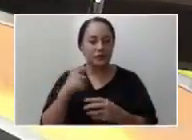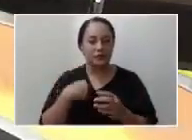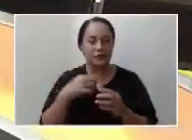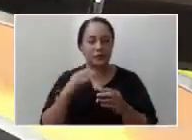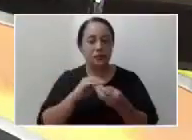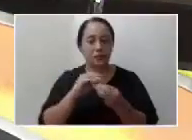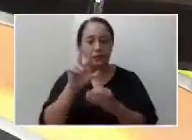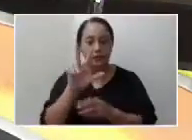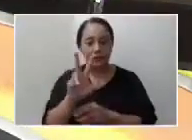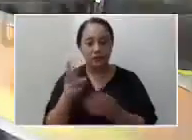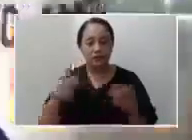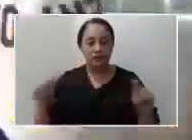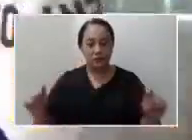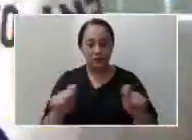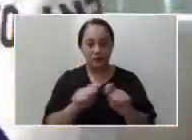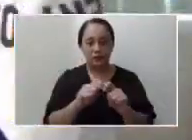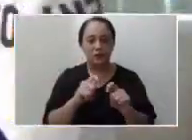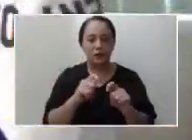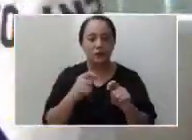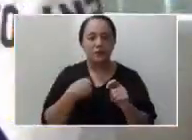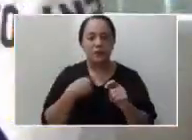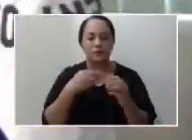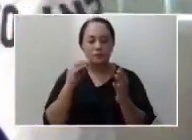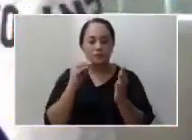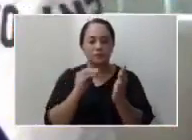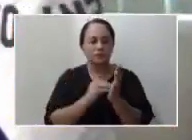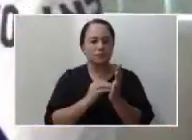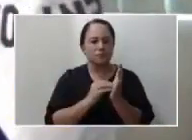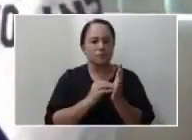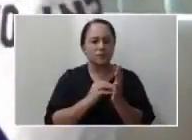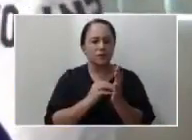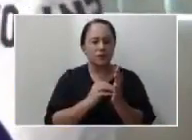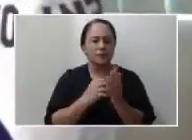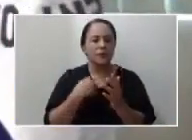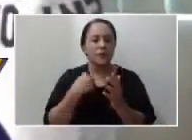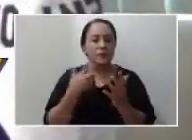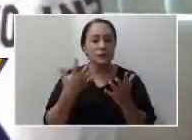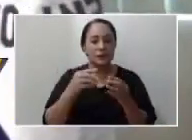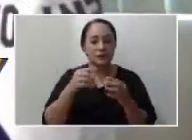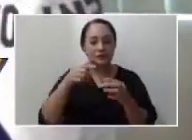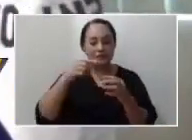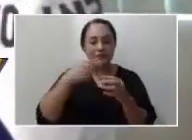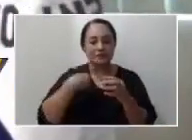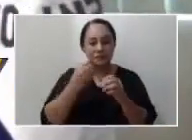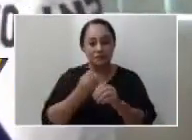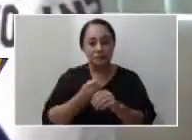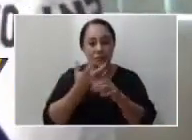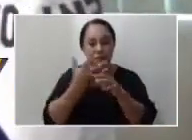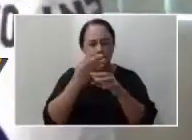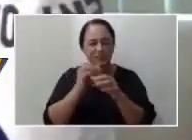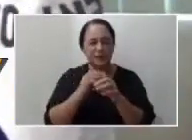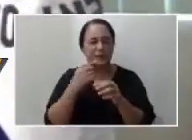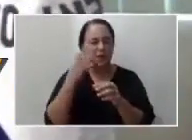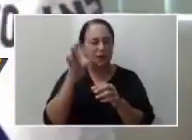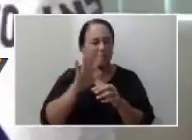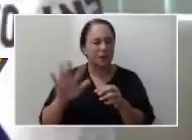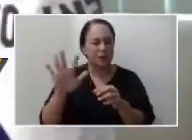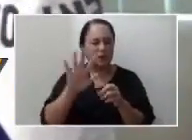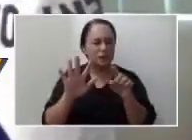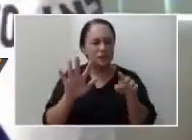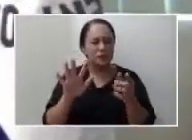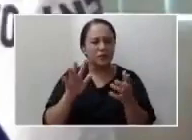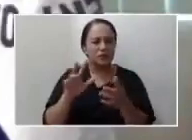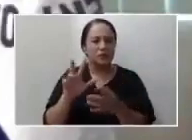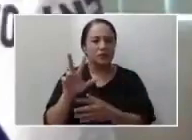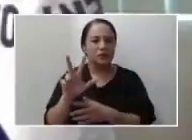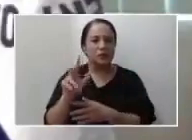Nagkaroon ng 4 na maliliit na pagsabog pagkatapos po ng 316 na initial explosion na umabot ng 1 kilometro. At ito naman